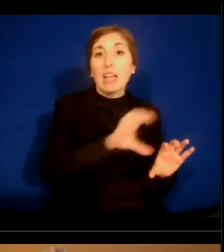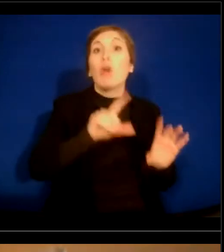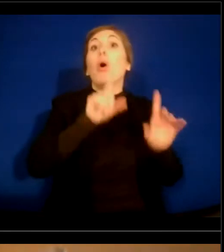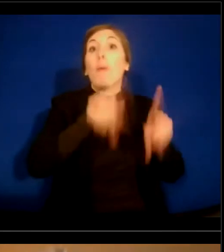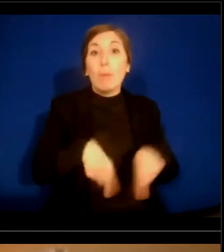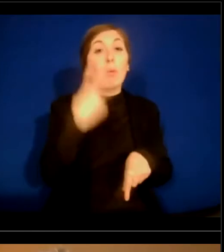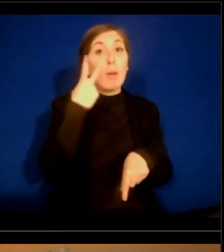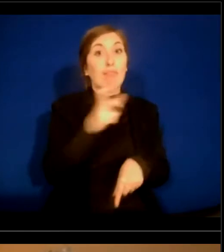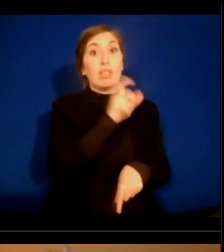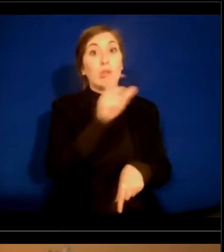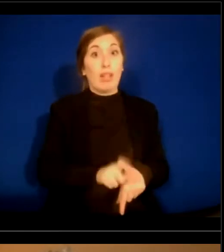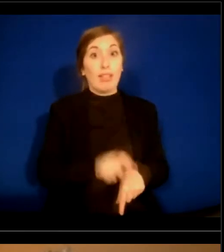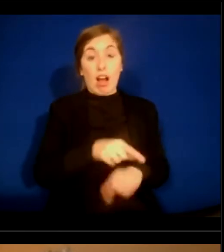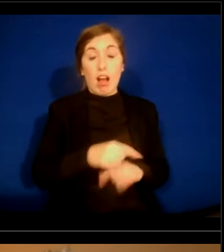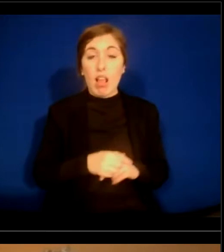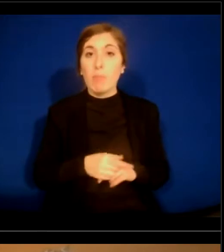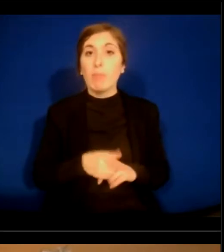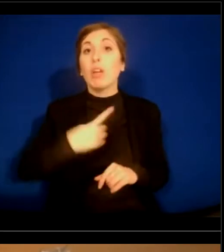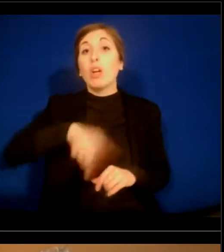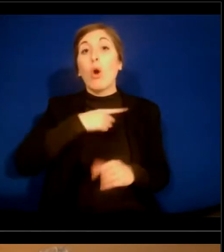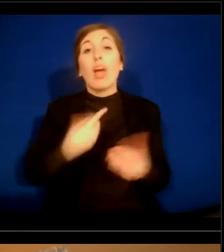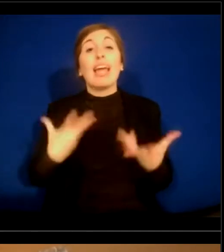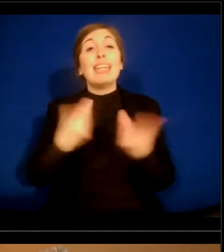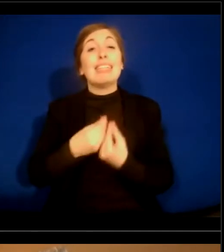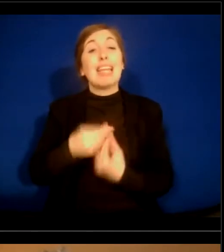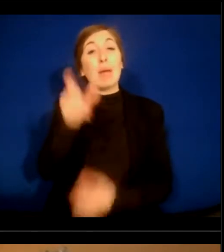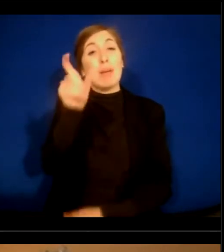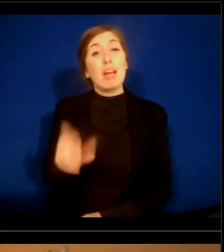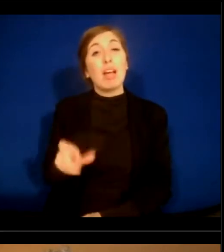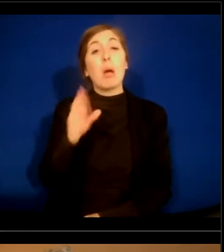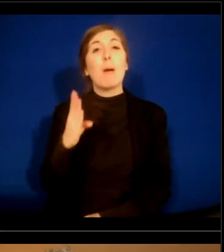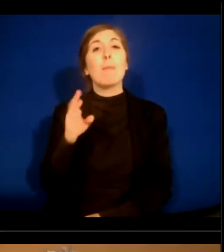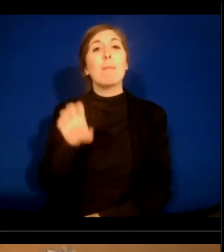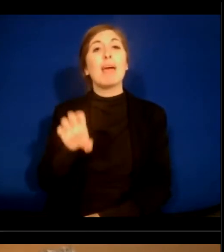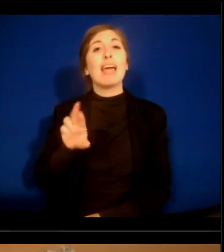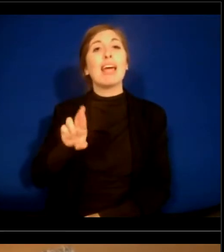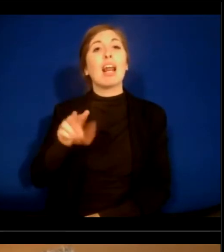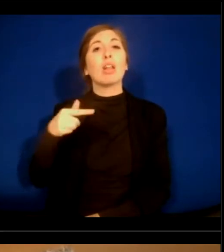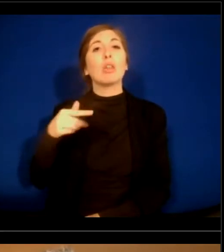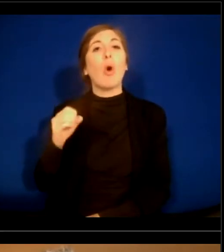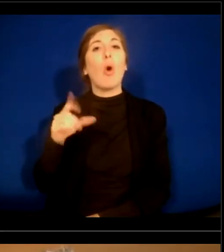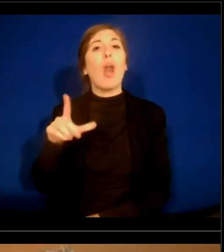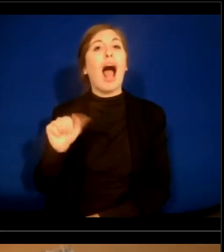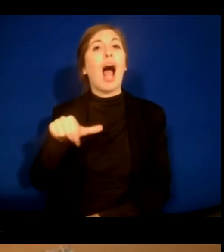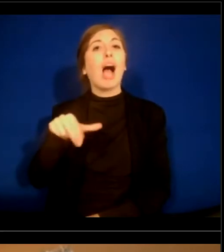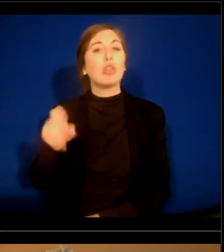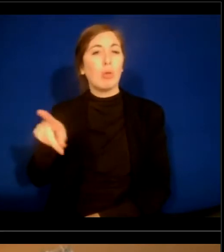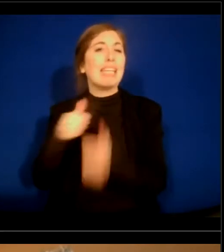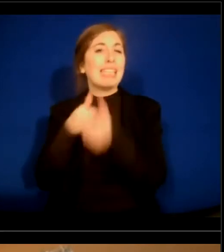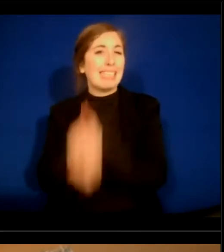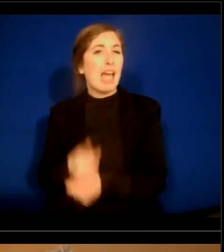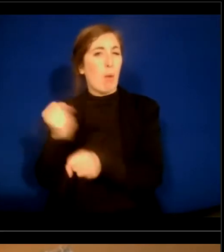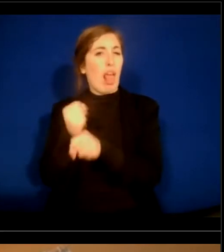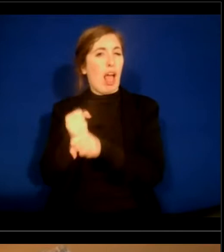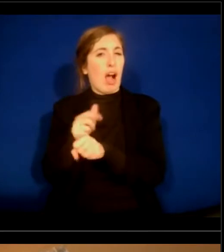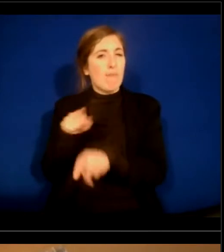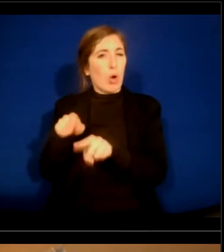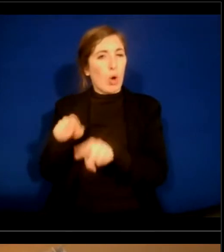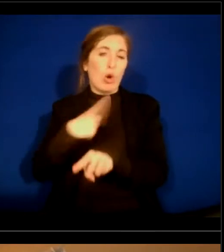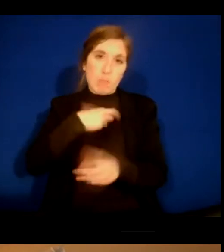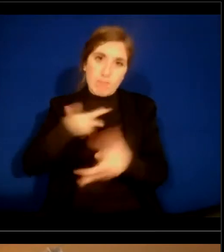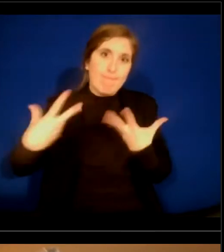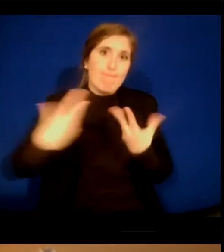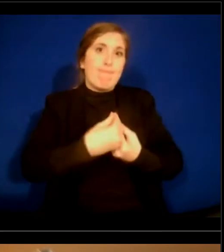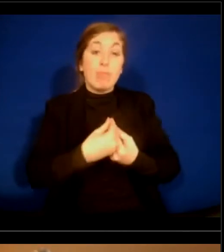con Bertolaso che sta seguendo una parte dei lavori. E come volete voi, io posso